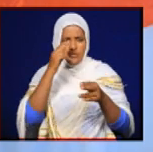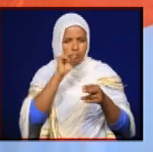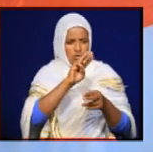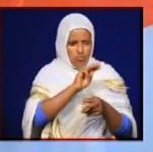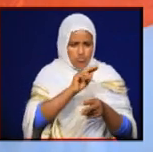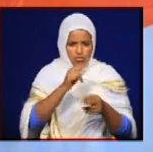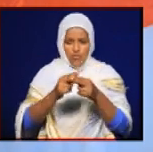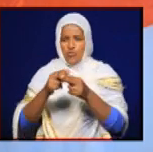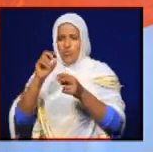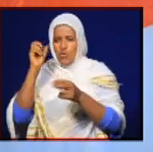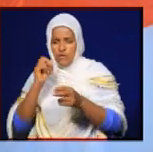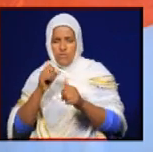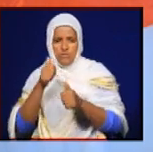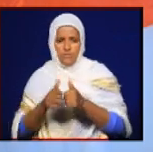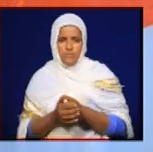ይሆርውቁ